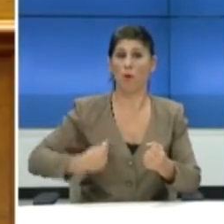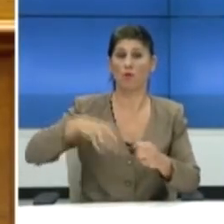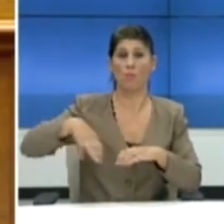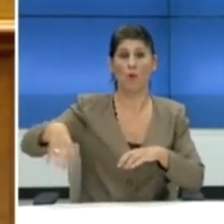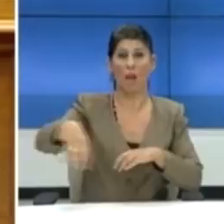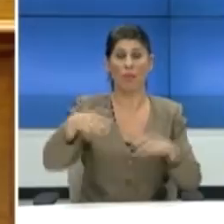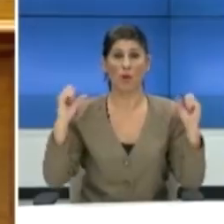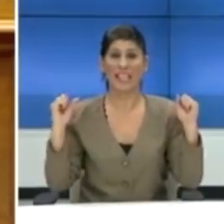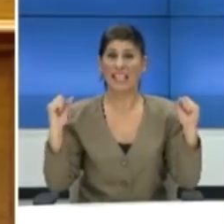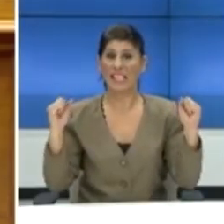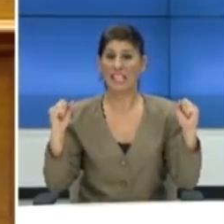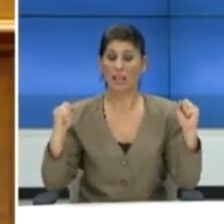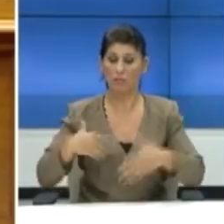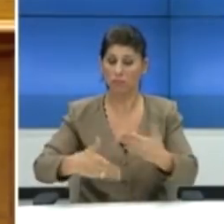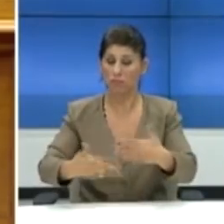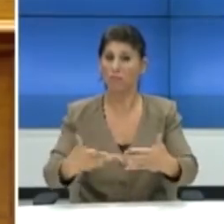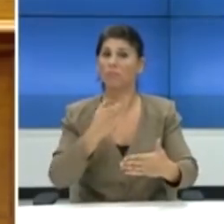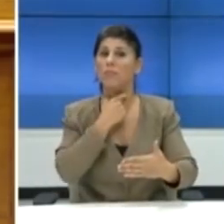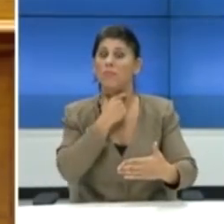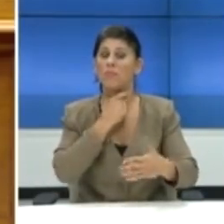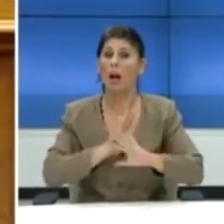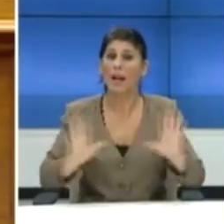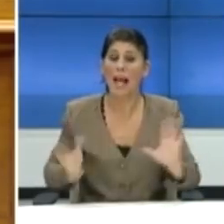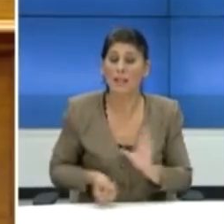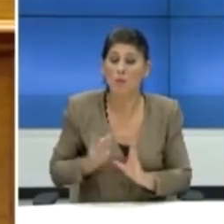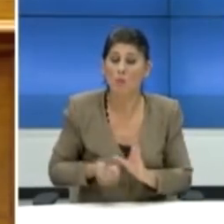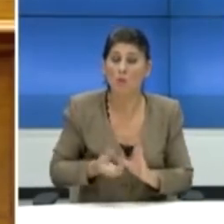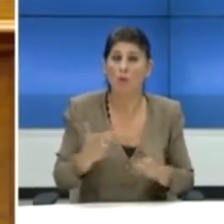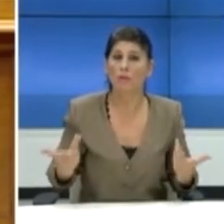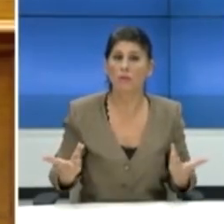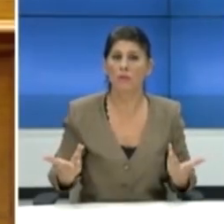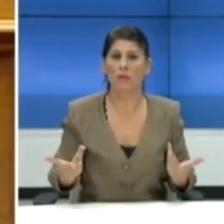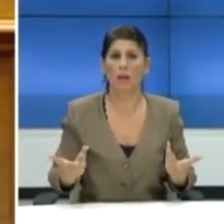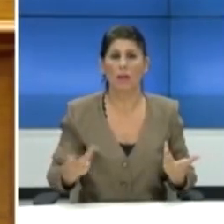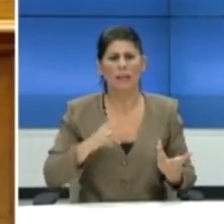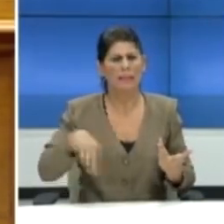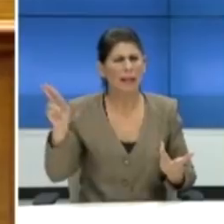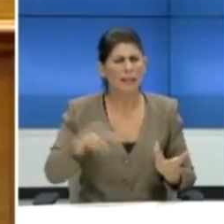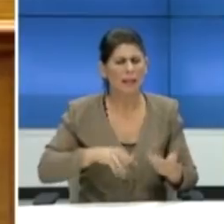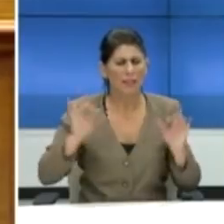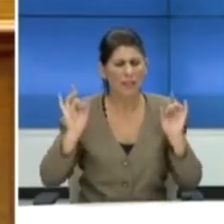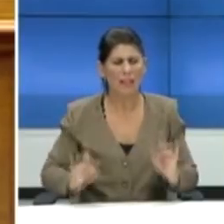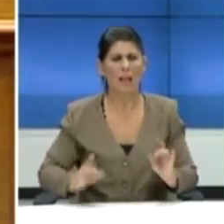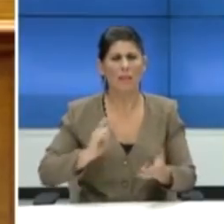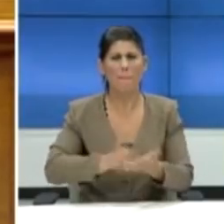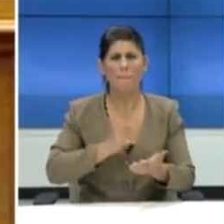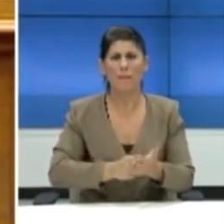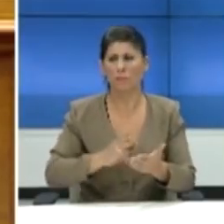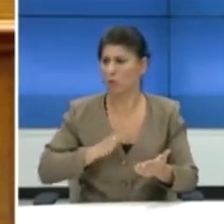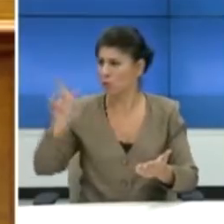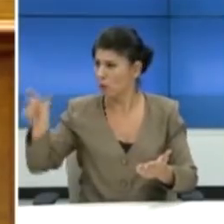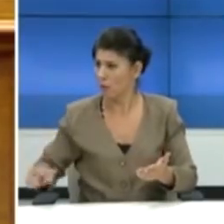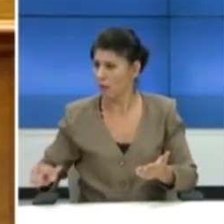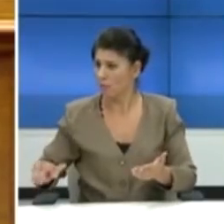μονάδων υγείας για τις τρέχουσες αλλά και τις έκτακτες ανάγκες. Να καταργηθεί κάθε πληρωμή και συμμετοχή του λαού